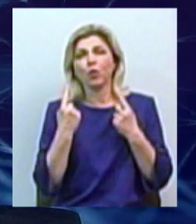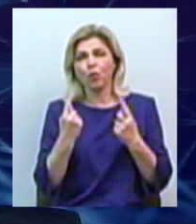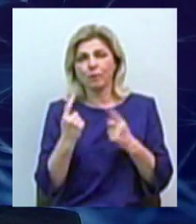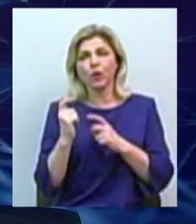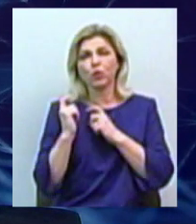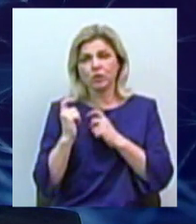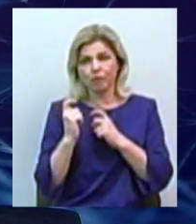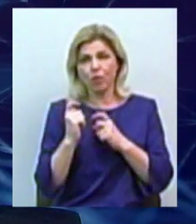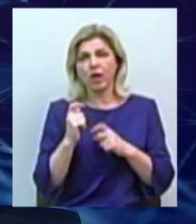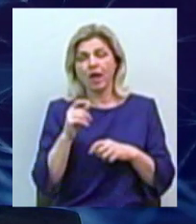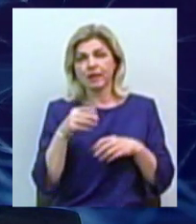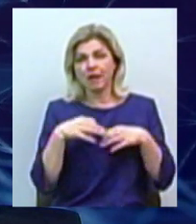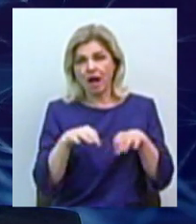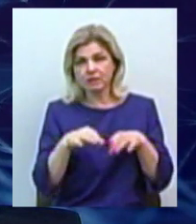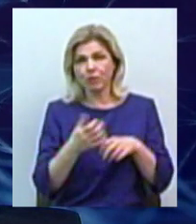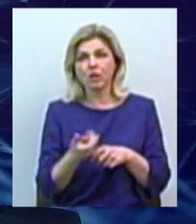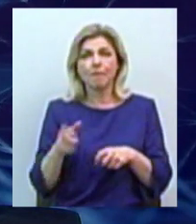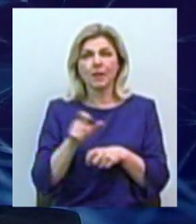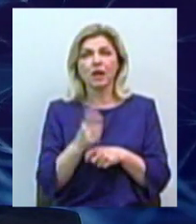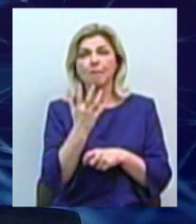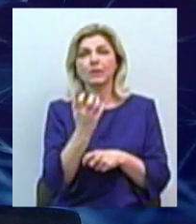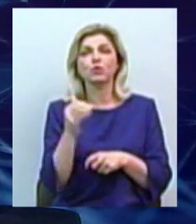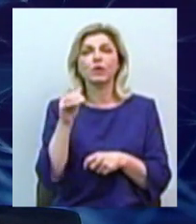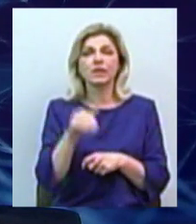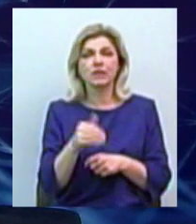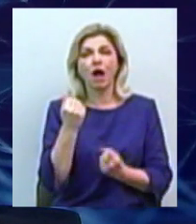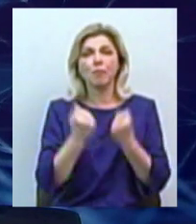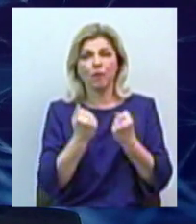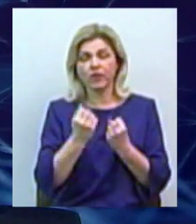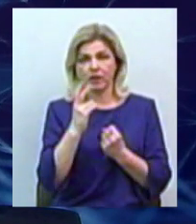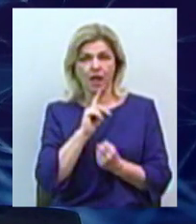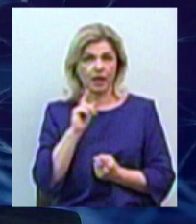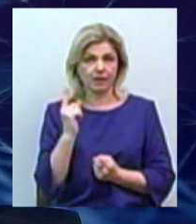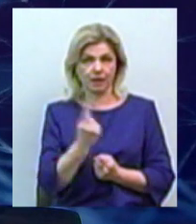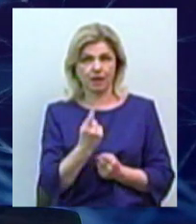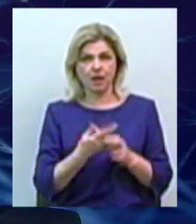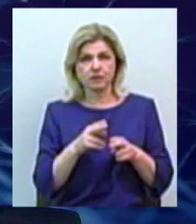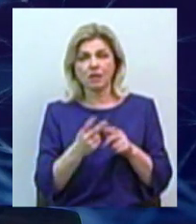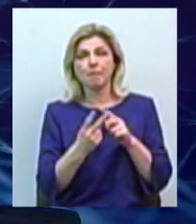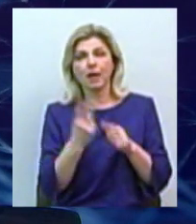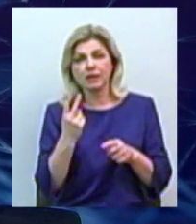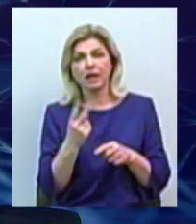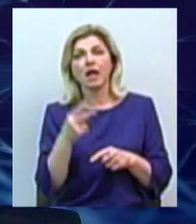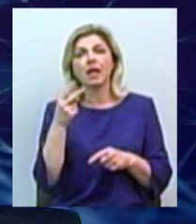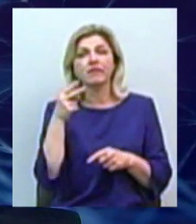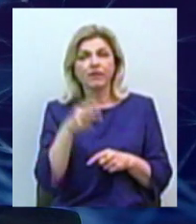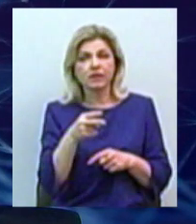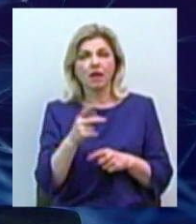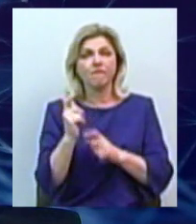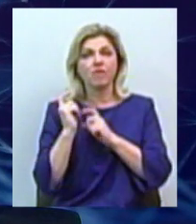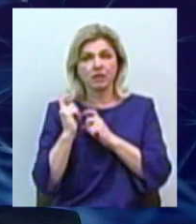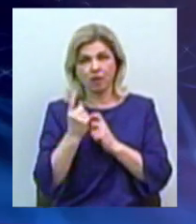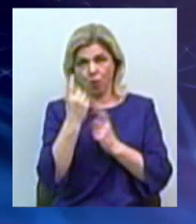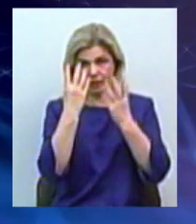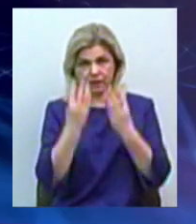то це більше, ніж 500 тисяч автомобілів на рік. Це 1,5-2 тисячі вантажівок на